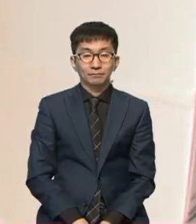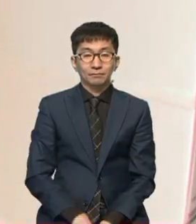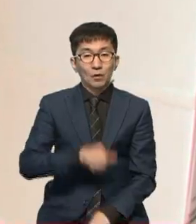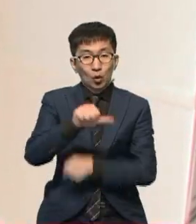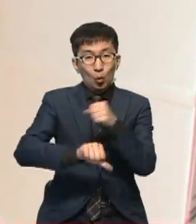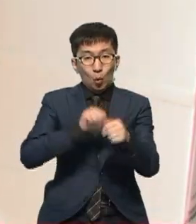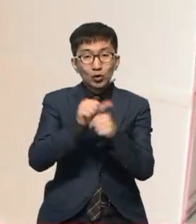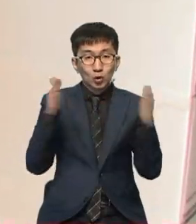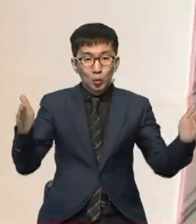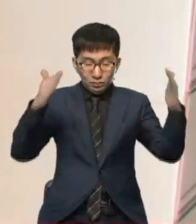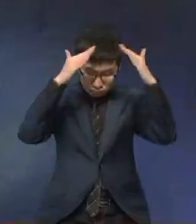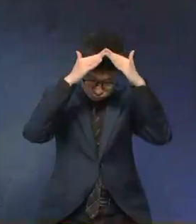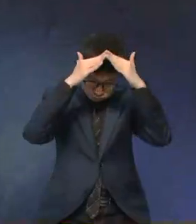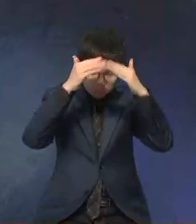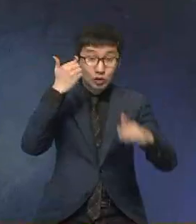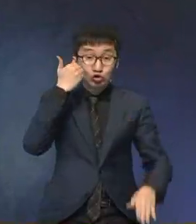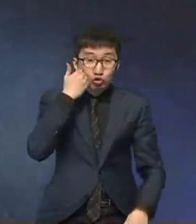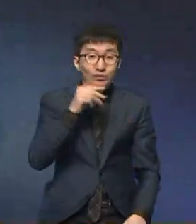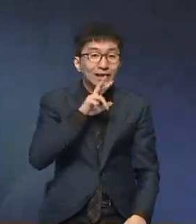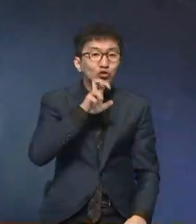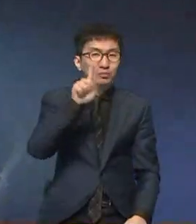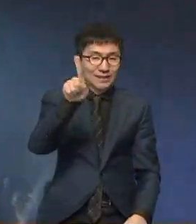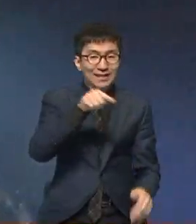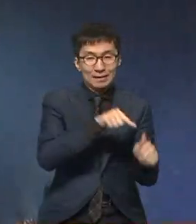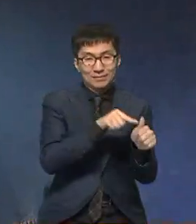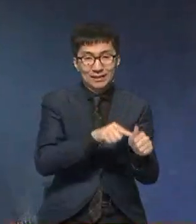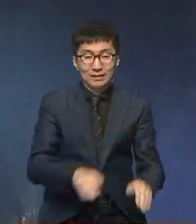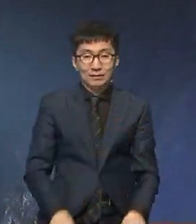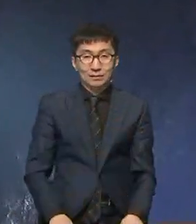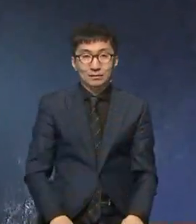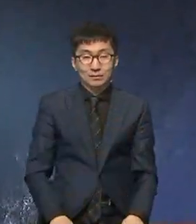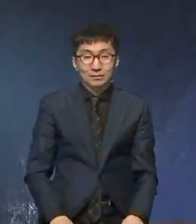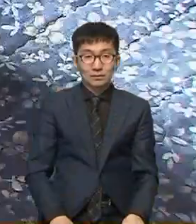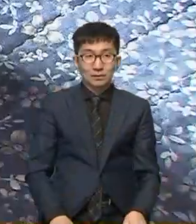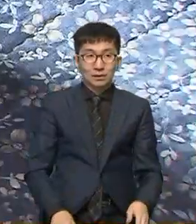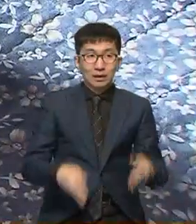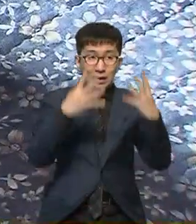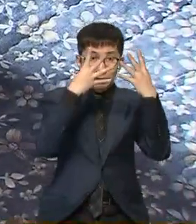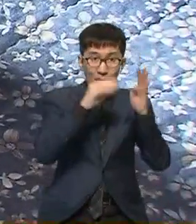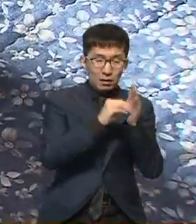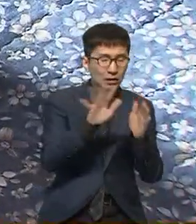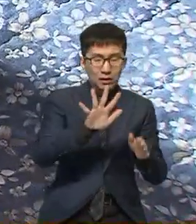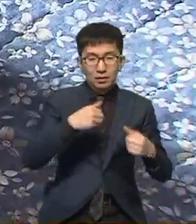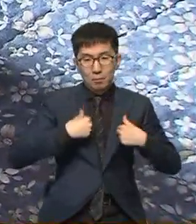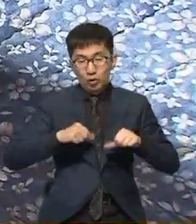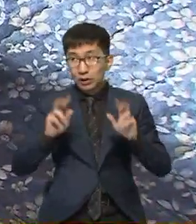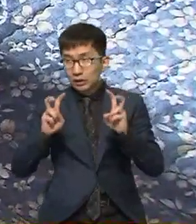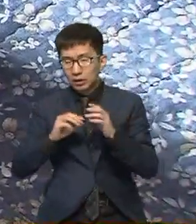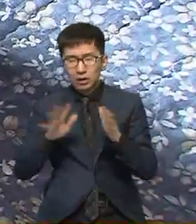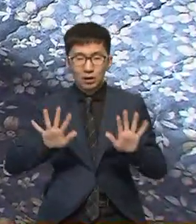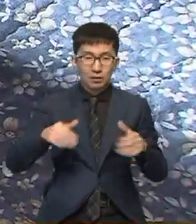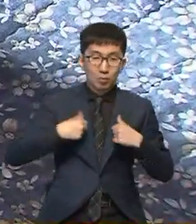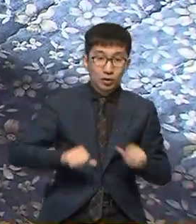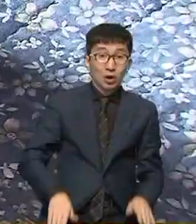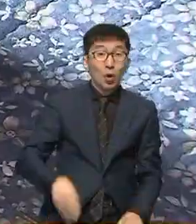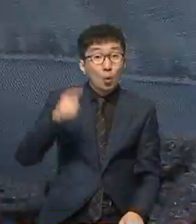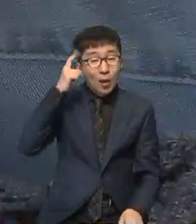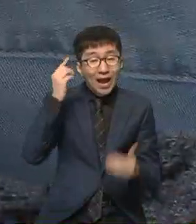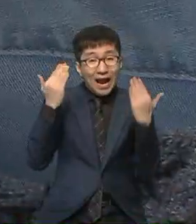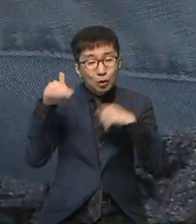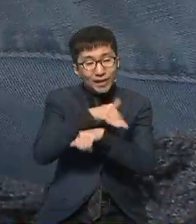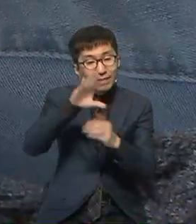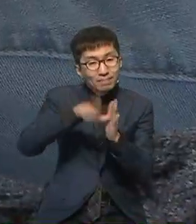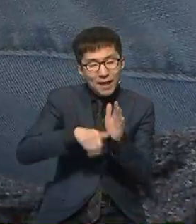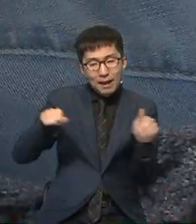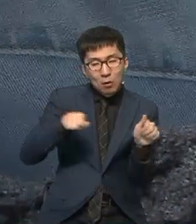5년째 은둔 생활을 하는 21살 이동아 씨. 학업도 일도 자신이 없어졌습니다. 학창시절 겪은 폭력의